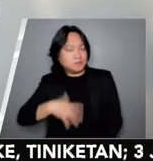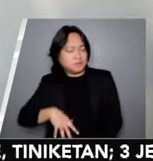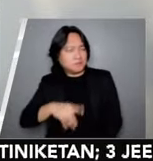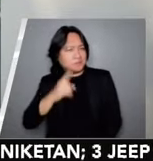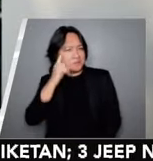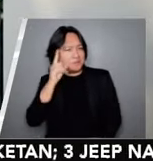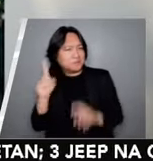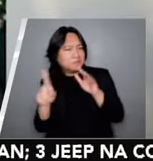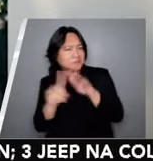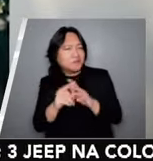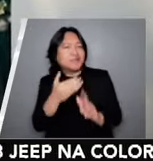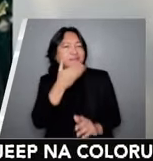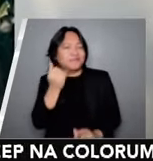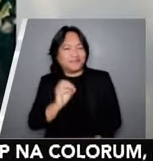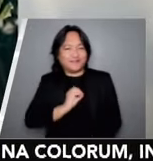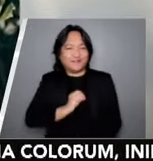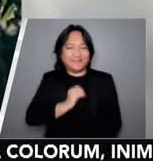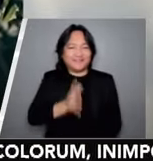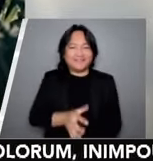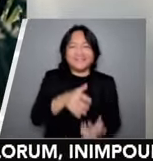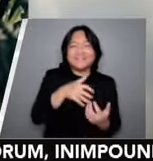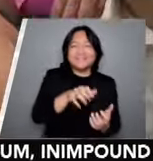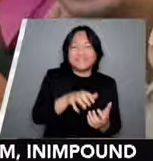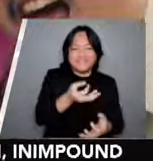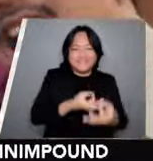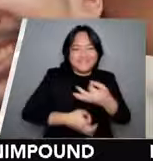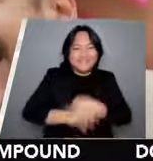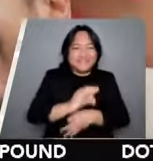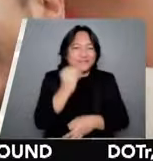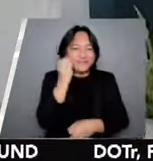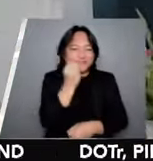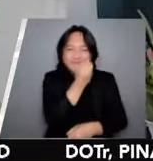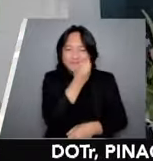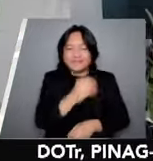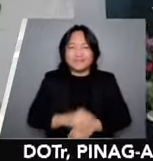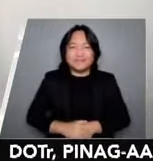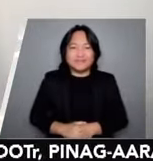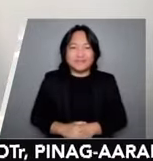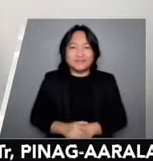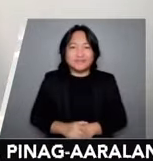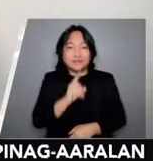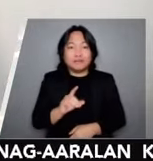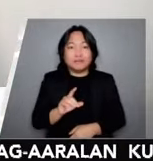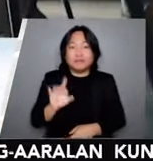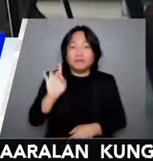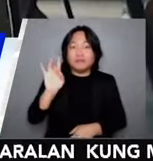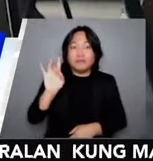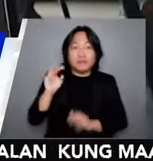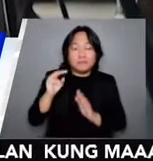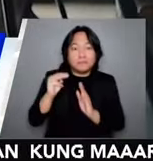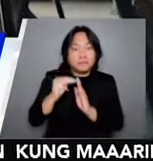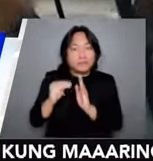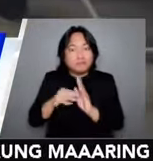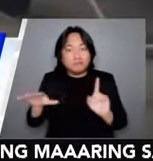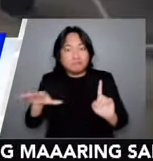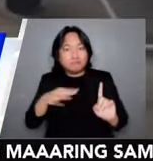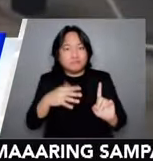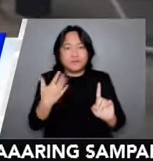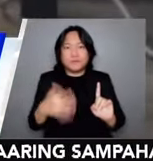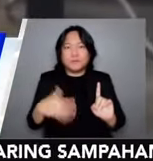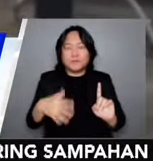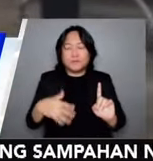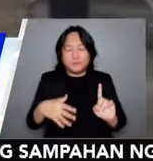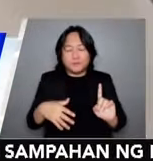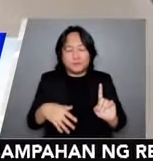doggy bouquet. Ang special moment na yan may mahigit 8 milyong views at mahigit sa 1 milyong likes na sa